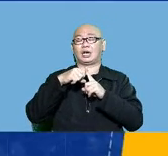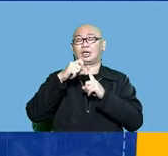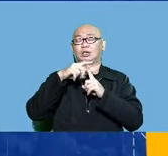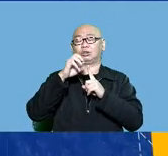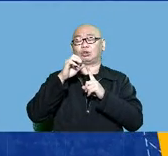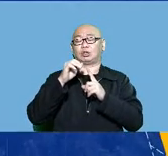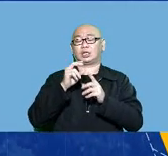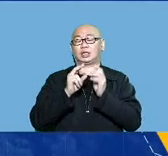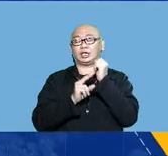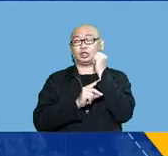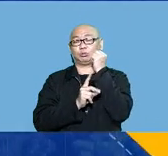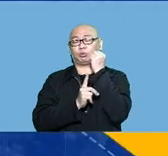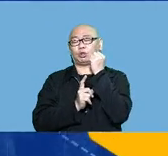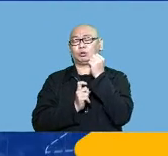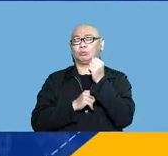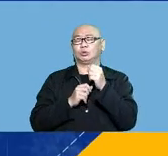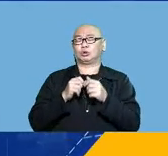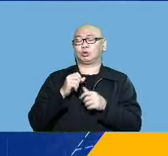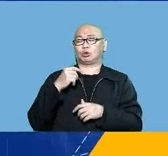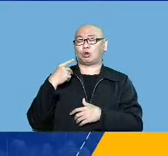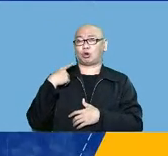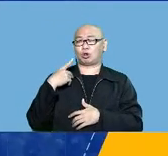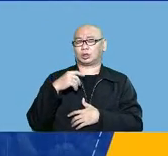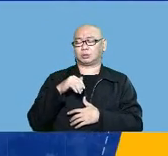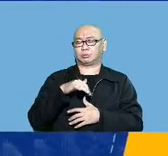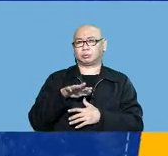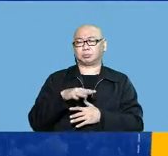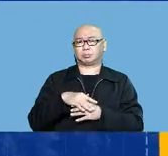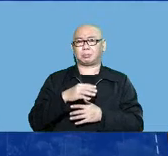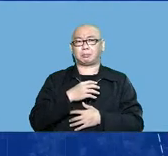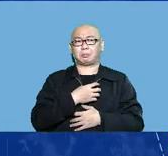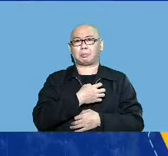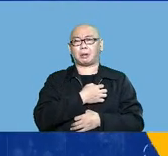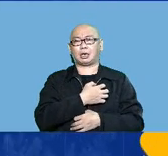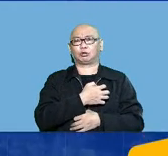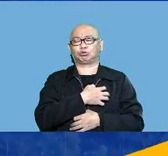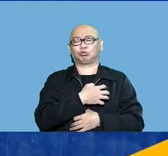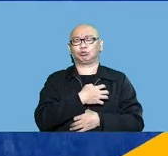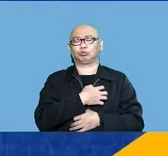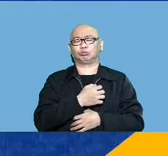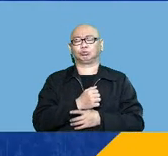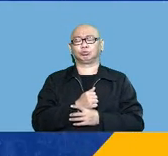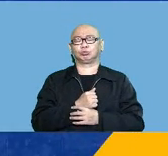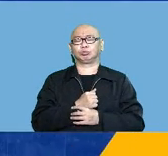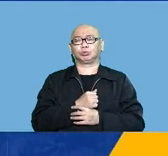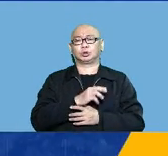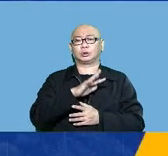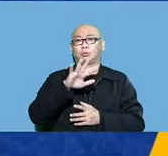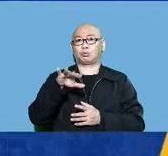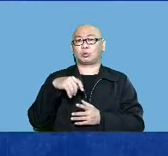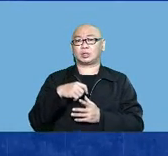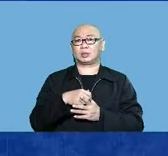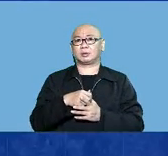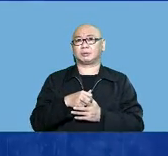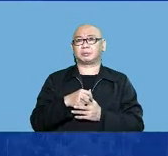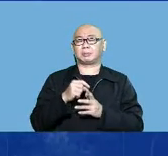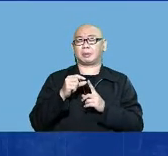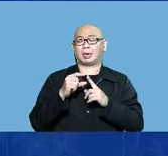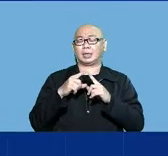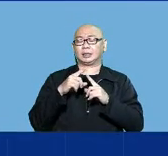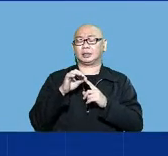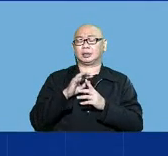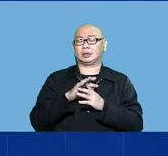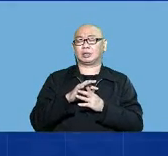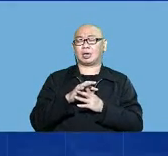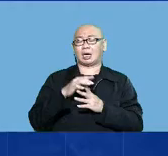respon penolong resusitasi jantung dan paru. Dari penyebab kematian, hipertrofi kardiomiopati, penyakit arteri